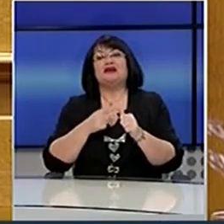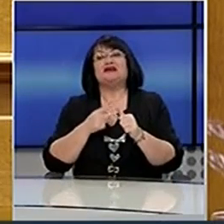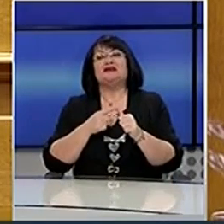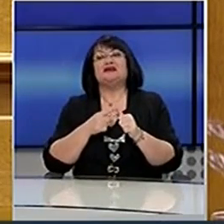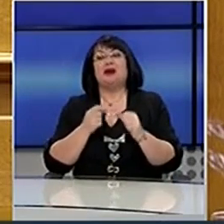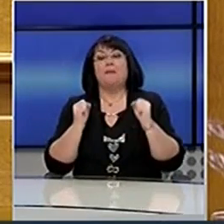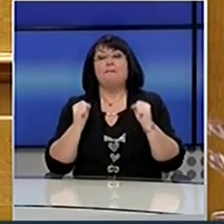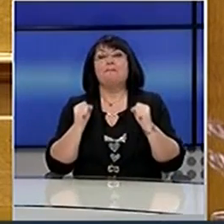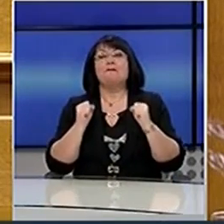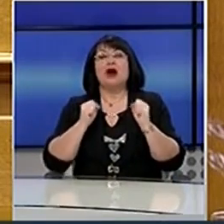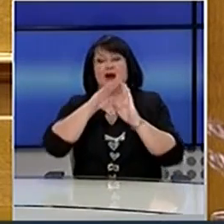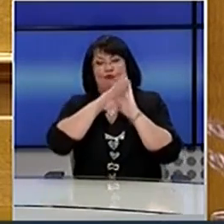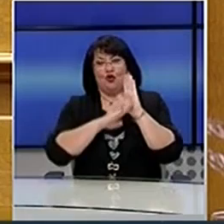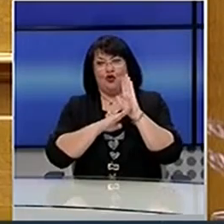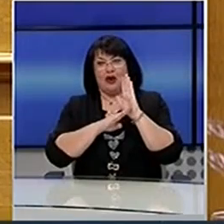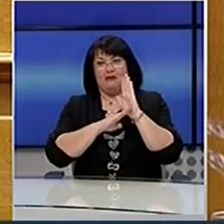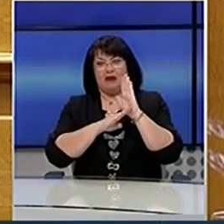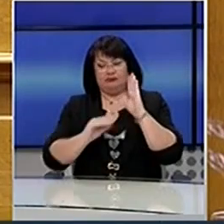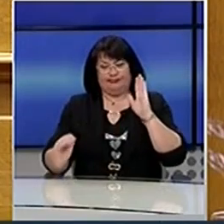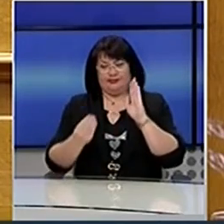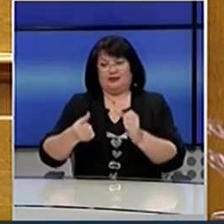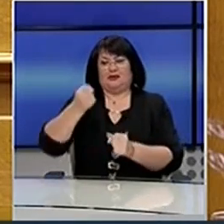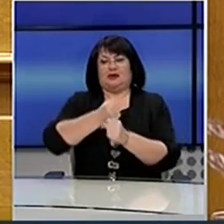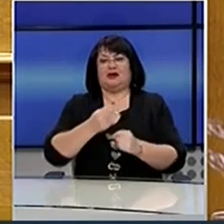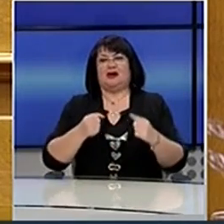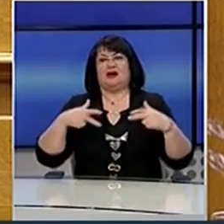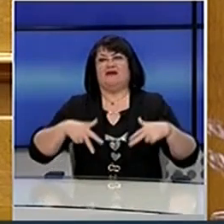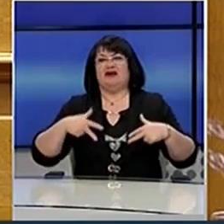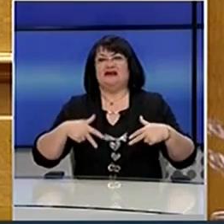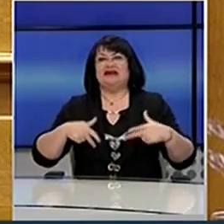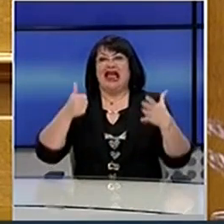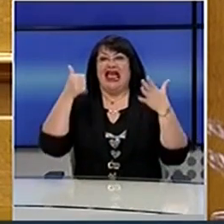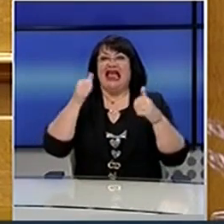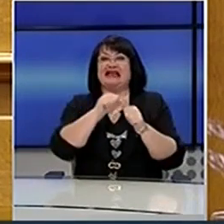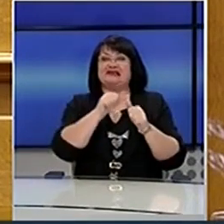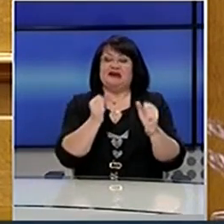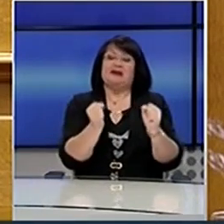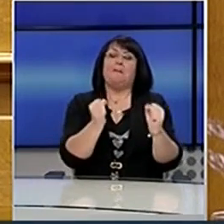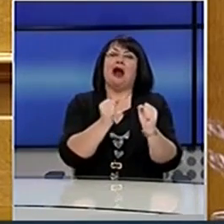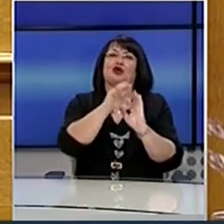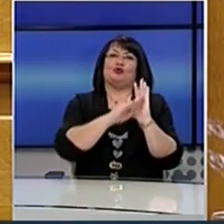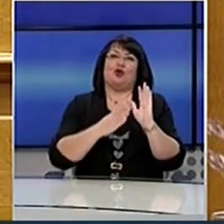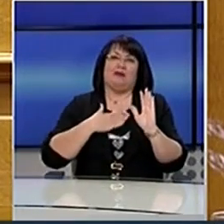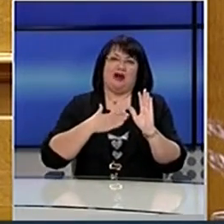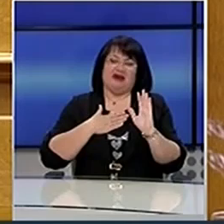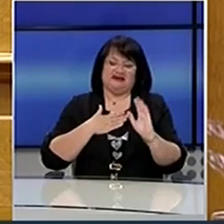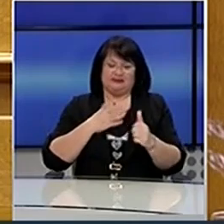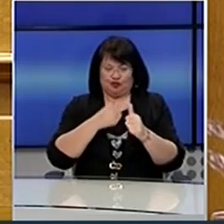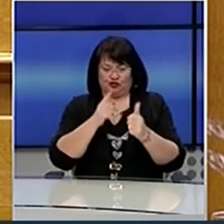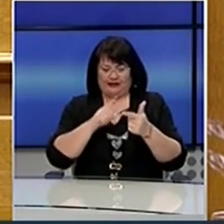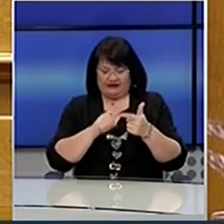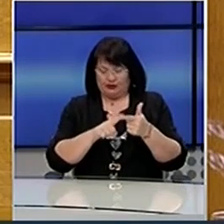να παγώσουμε το πρόγραμμά μας για το οποίο εκλεγήκαμε για 6 μήνες μέχρι που να περάσει η πανδημία. Μας